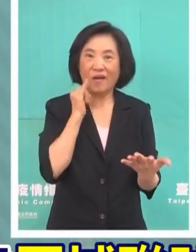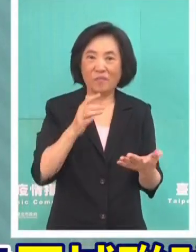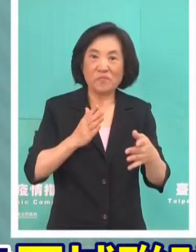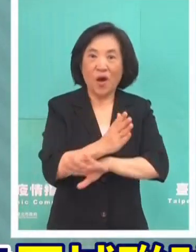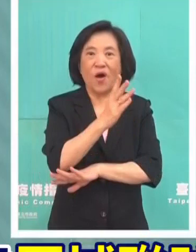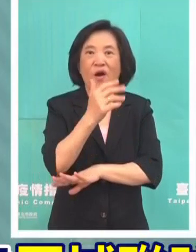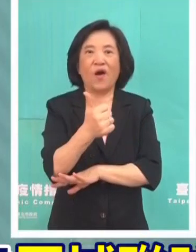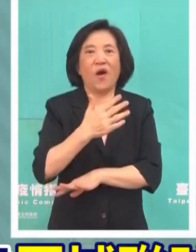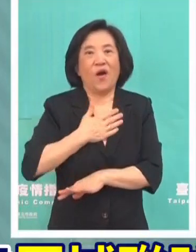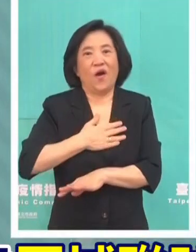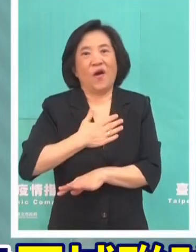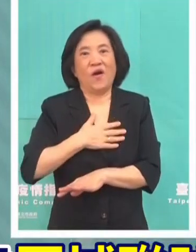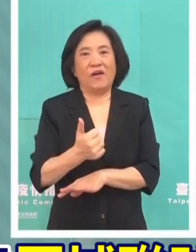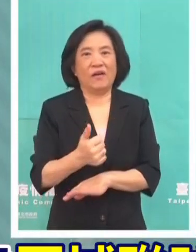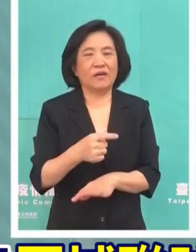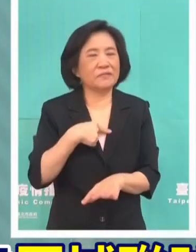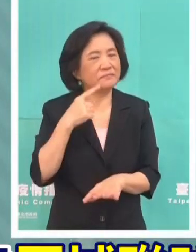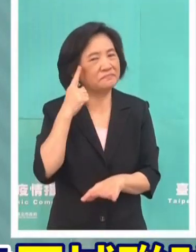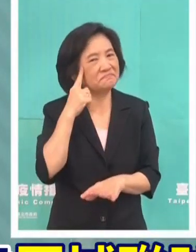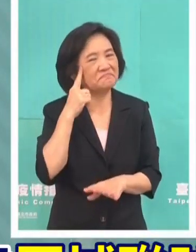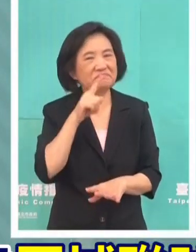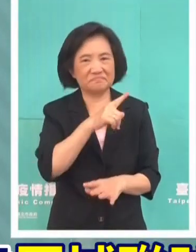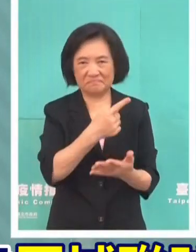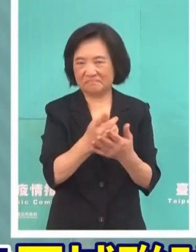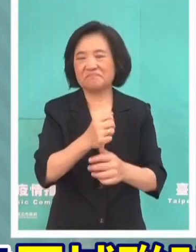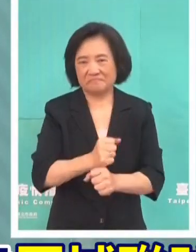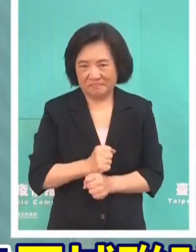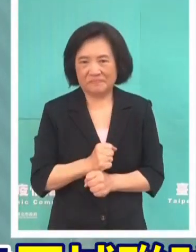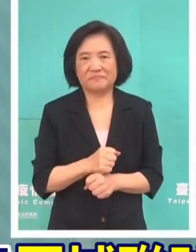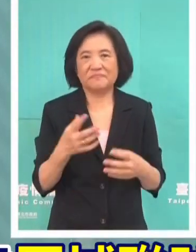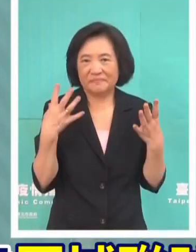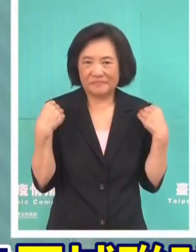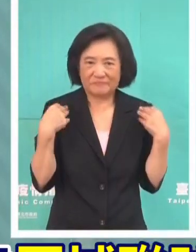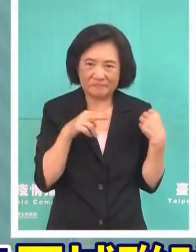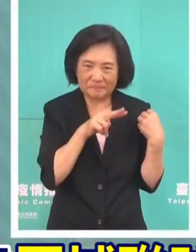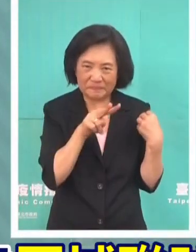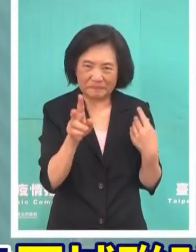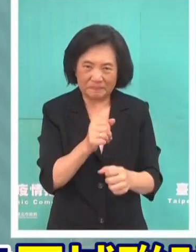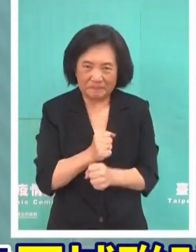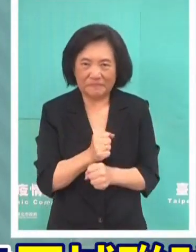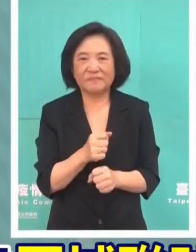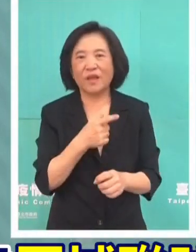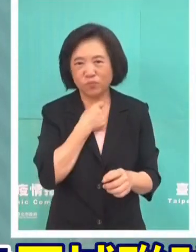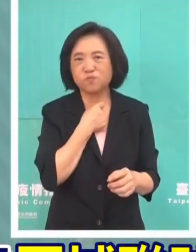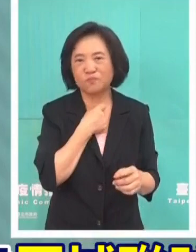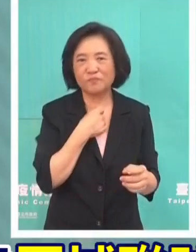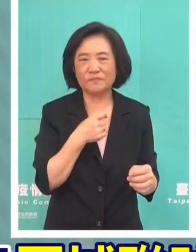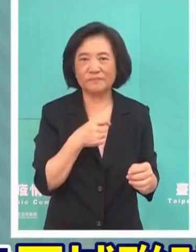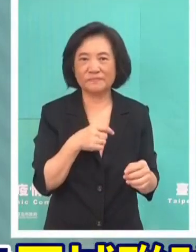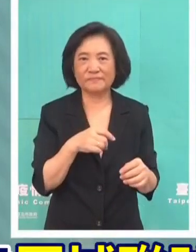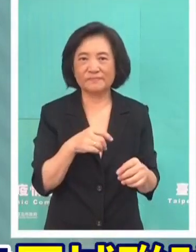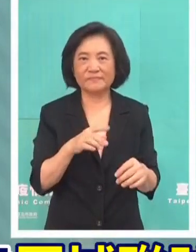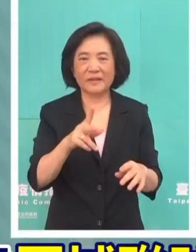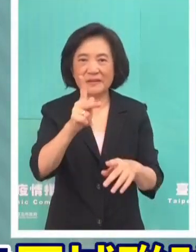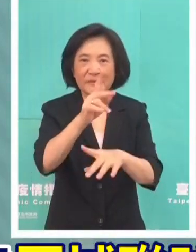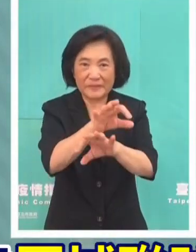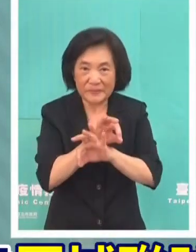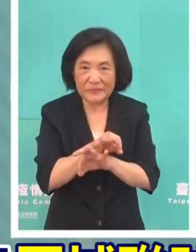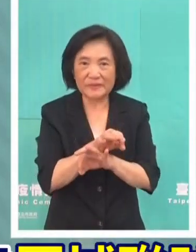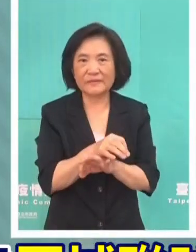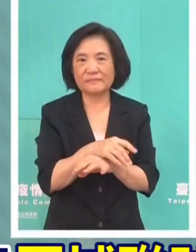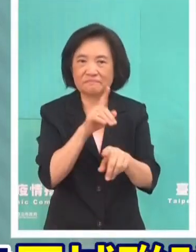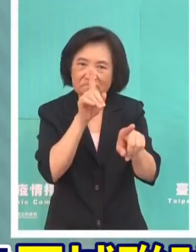关了。我倒觉得这个要小心了，还是保持一个谨慎哦，小心啊，按照科学方法慢慢做。